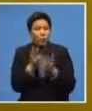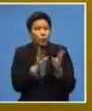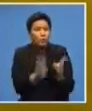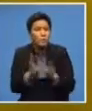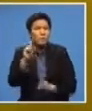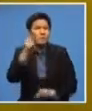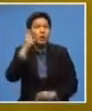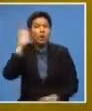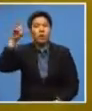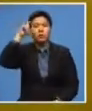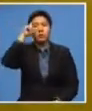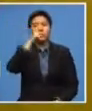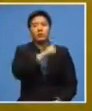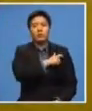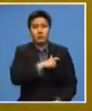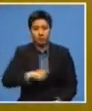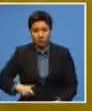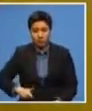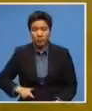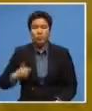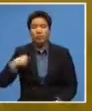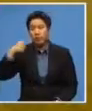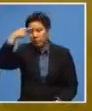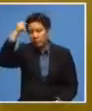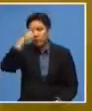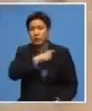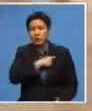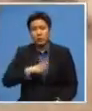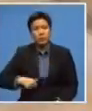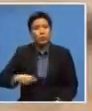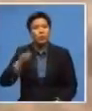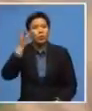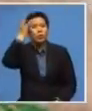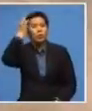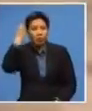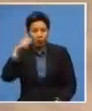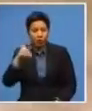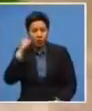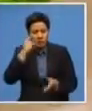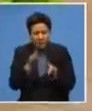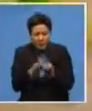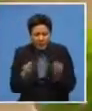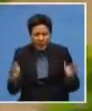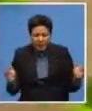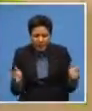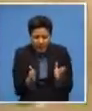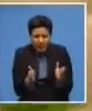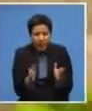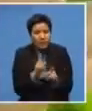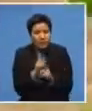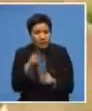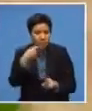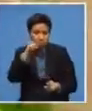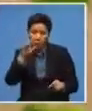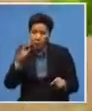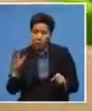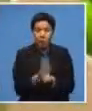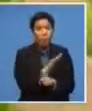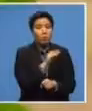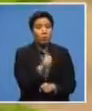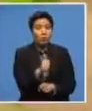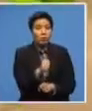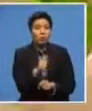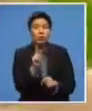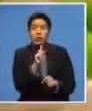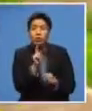จะหัวของเดชจ้าพรหมพิราชทำยังไงให้เป็นรูปธรรมนะครับการใช้พื้นที่แต่น้อยทำประโยชน์ให้ได้มากนะครับเ